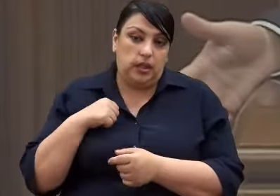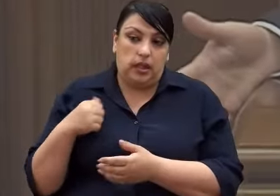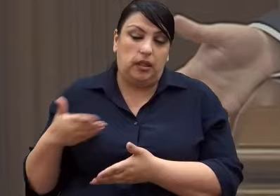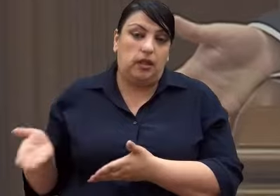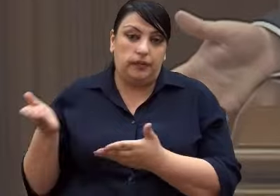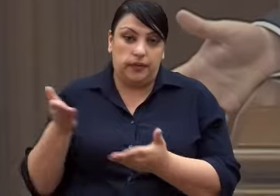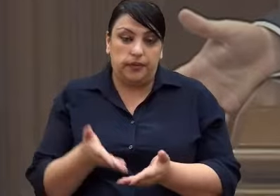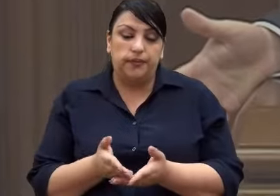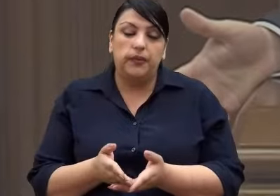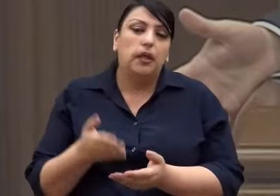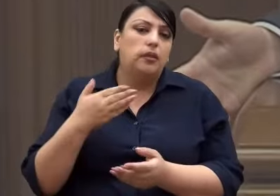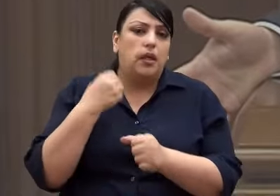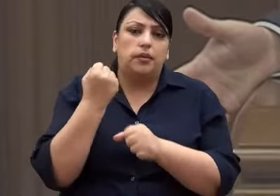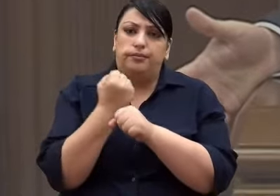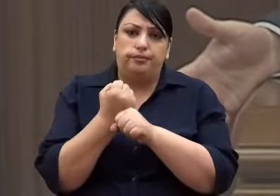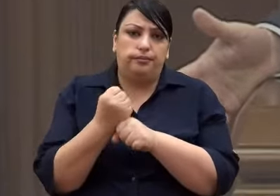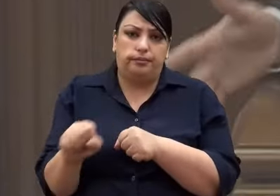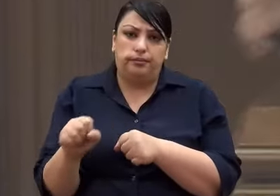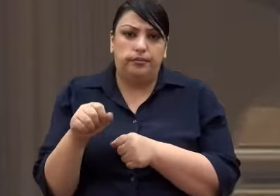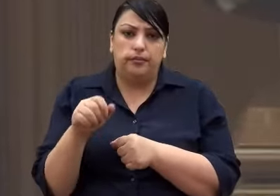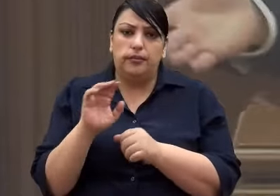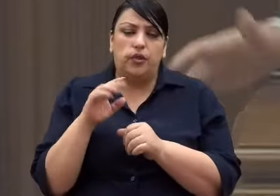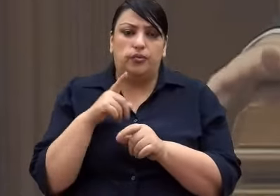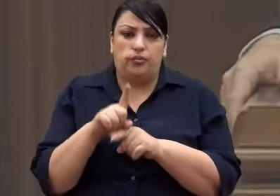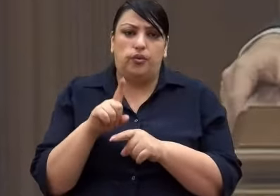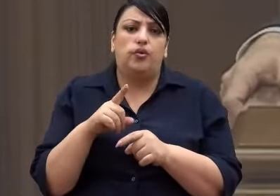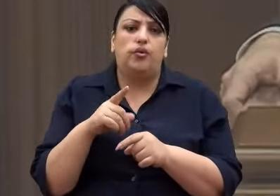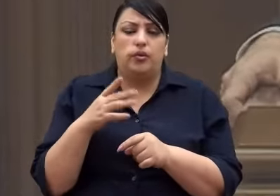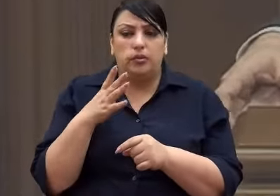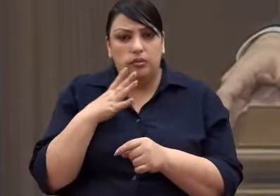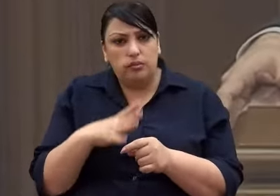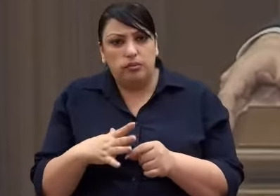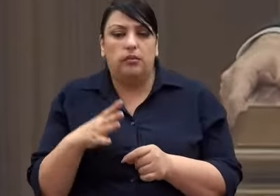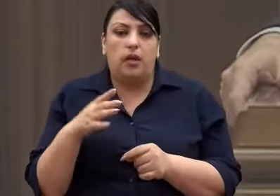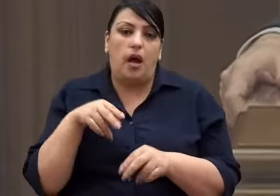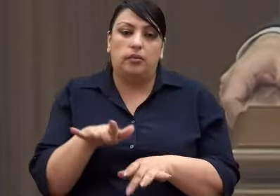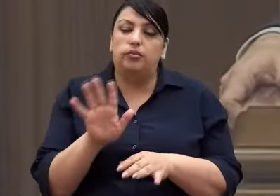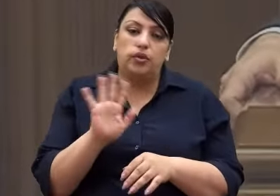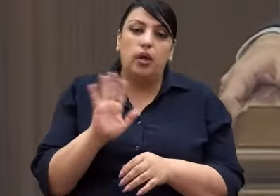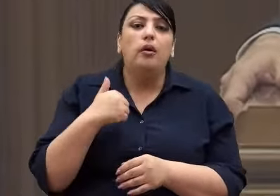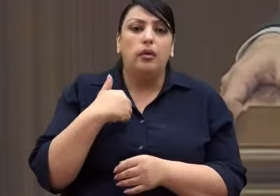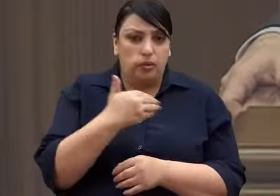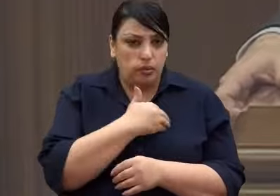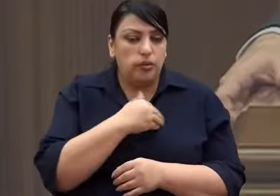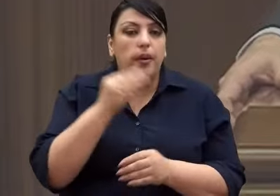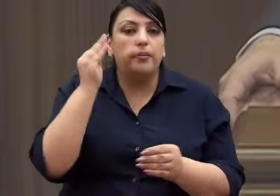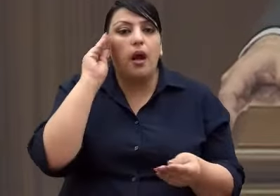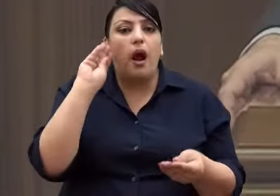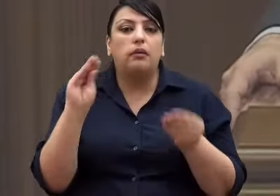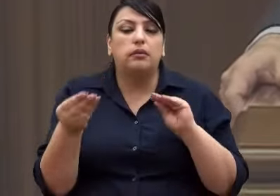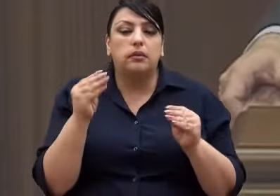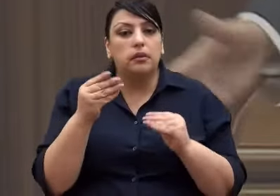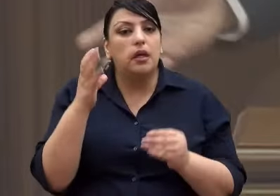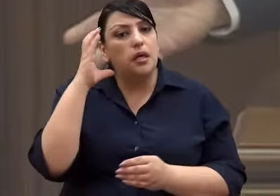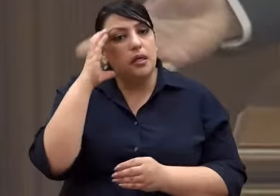Մենք պարտադրված չենք եղել անելու դա, մենք ցանկացել ենք լսել այդ կարծիքները, եթե այդ մեղադրանքները ճիշտ